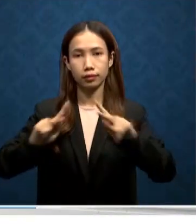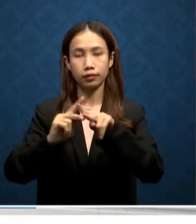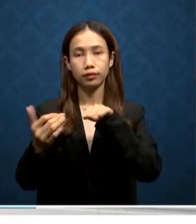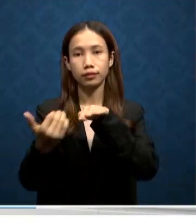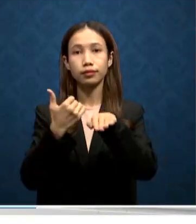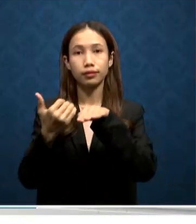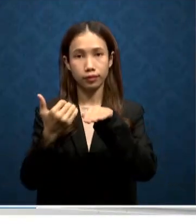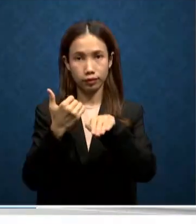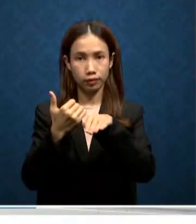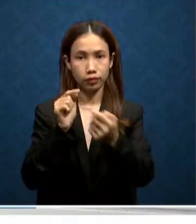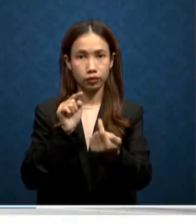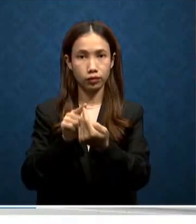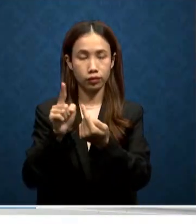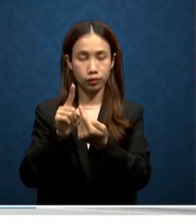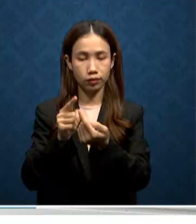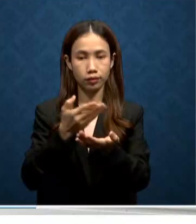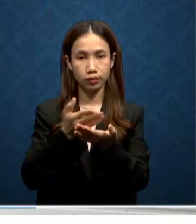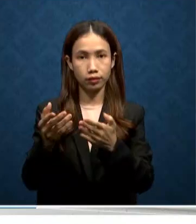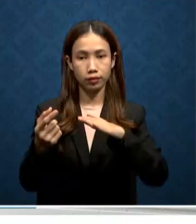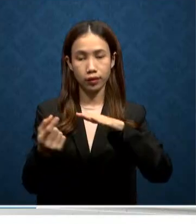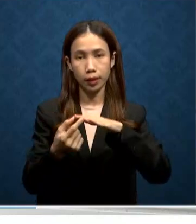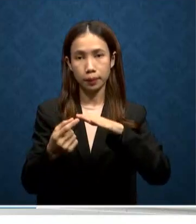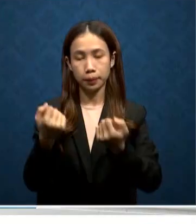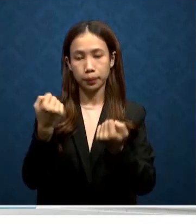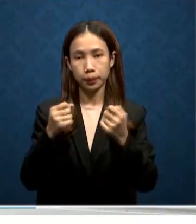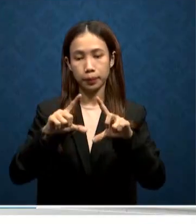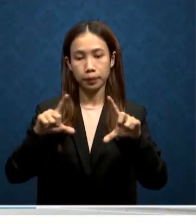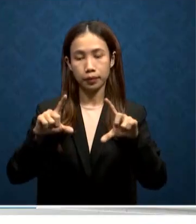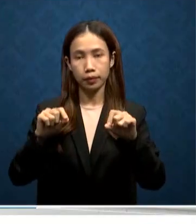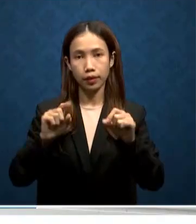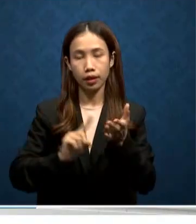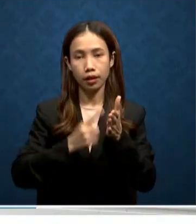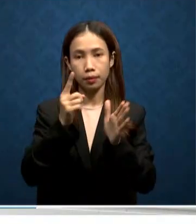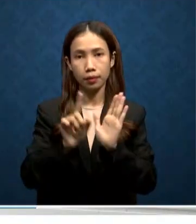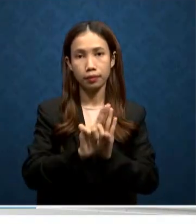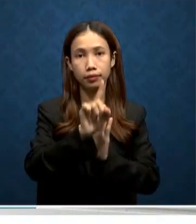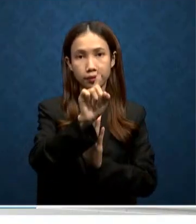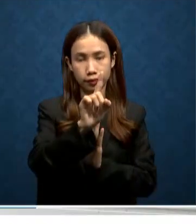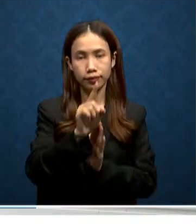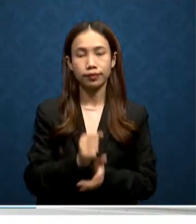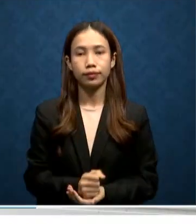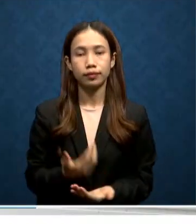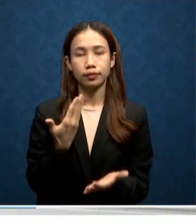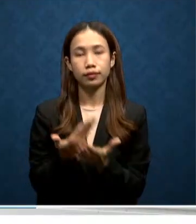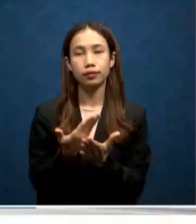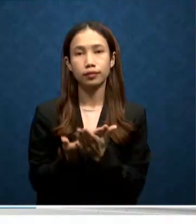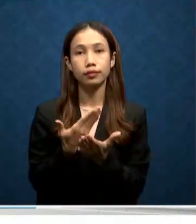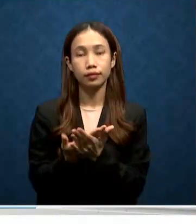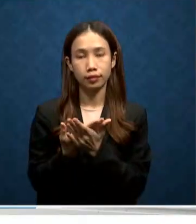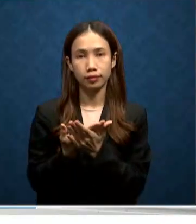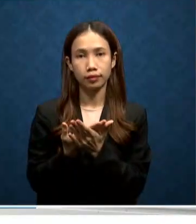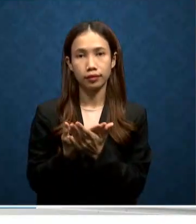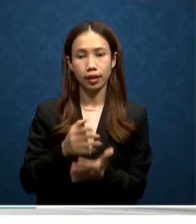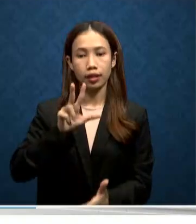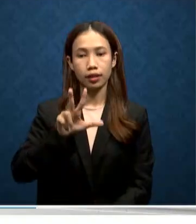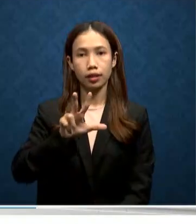ประมูลหมวดอักษรลักษณะพิเศษนี้การประมูลครั้งแรกนะครับก็ได้เงินมา